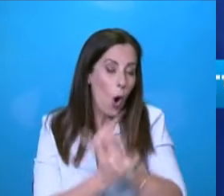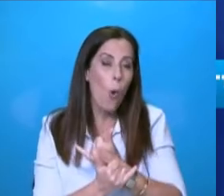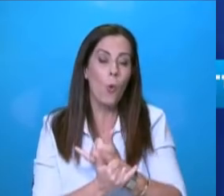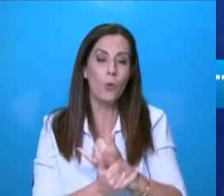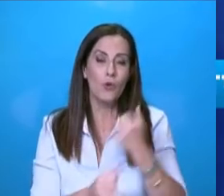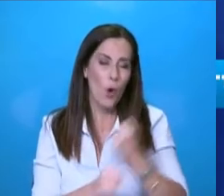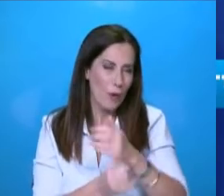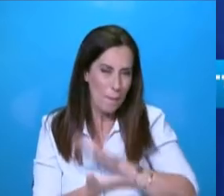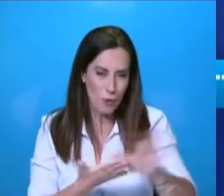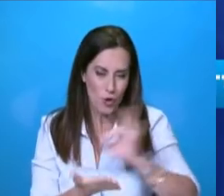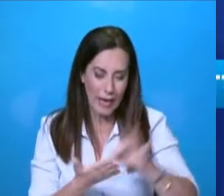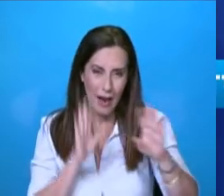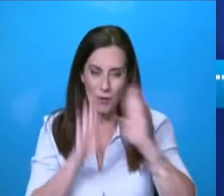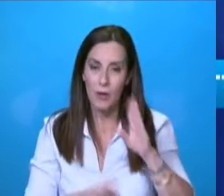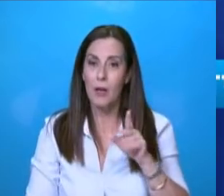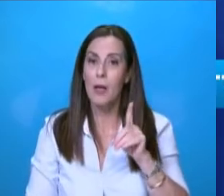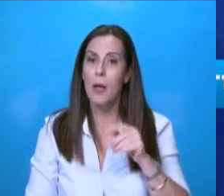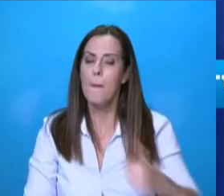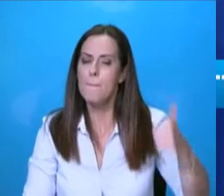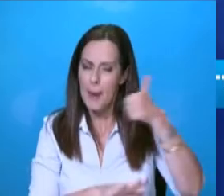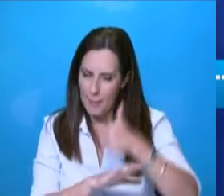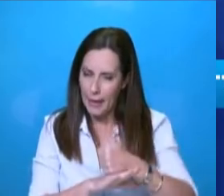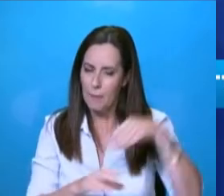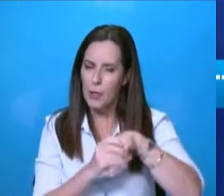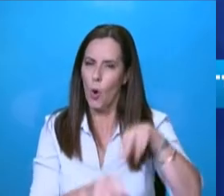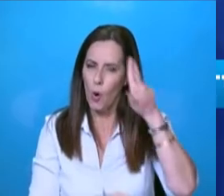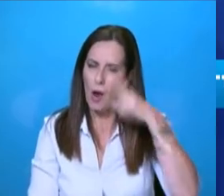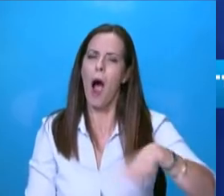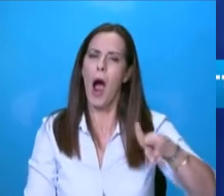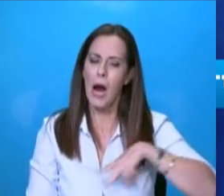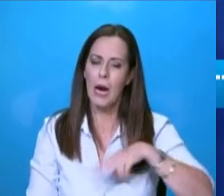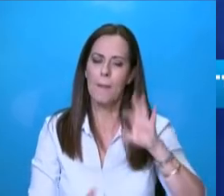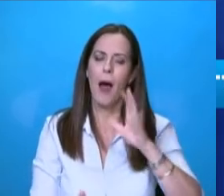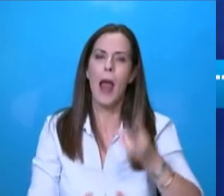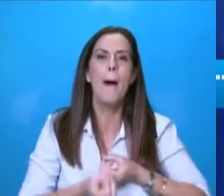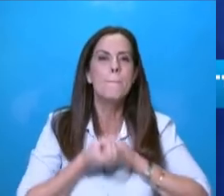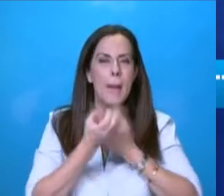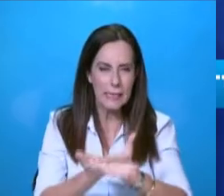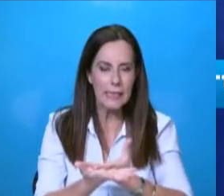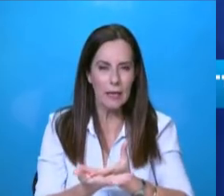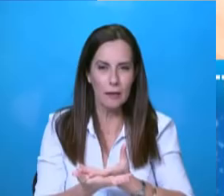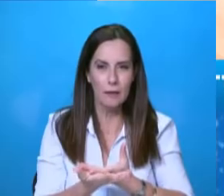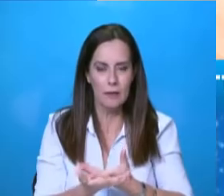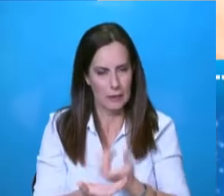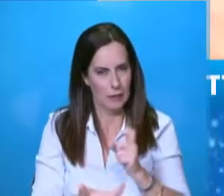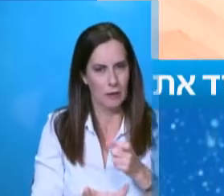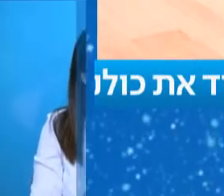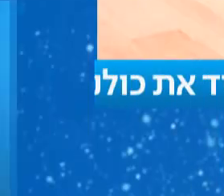עובד זוטר, אפשר לומר שבכירים בקמפיין הליכוד עומדים מאחורי המסר, אפשר לומר, הגזעני